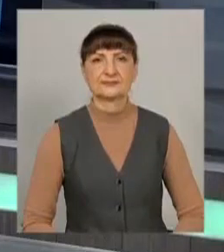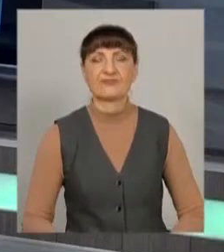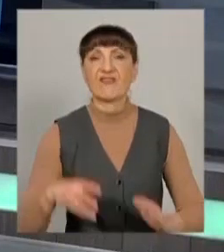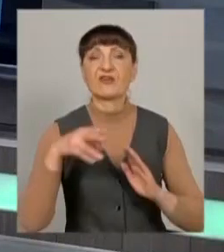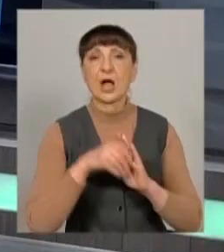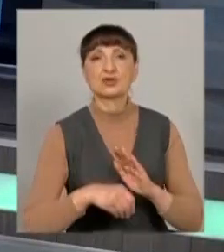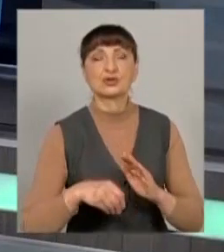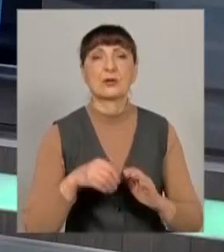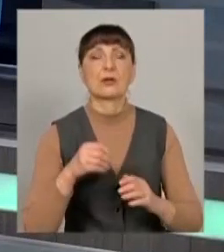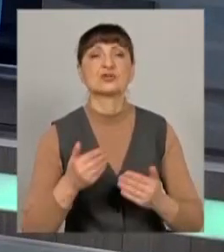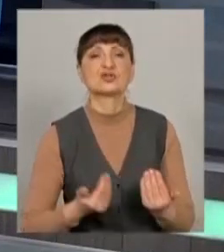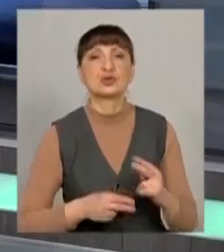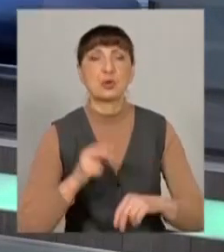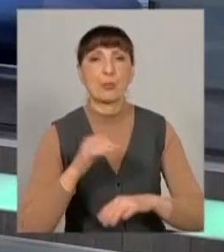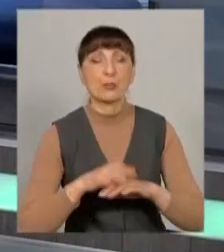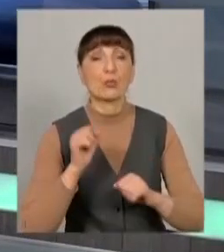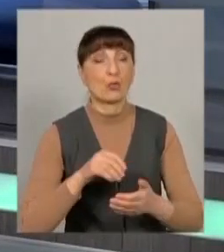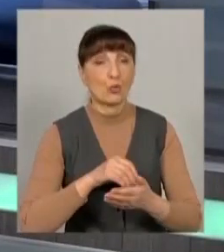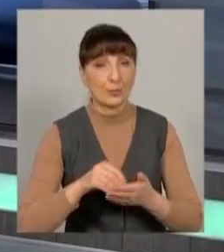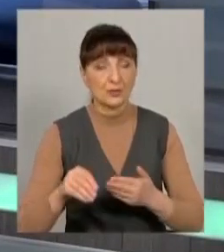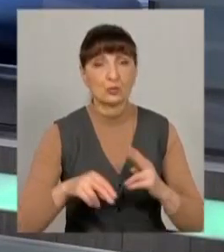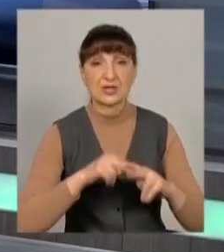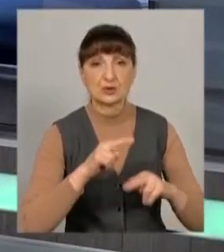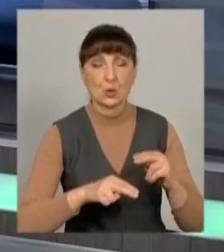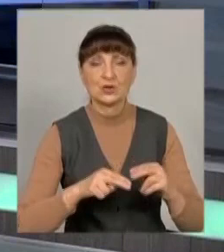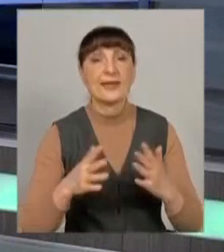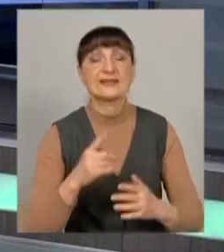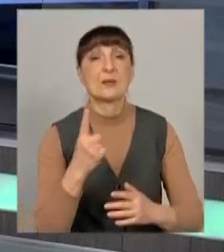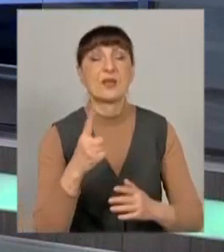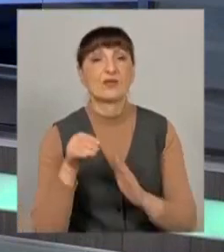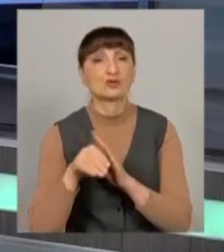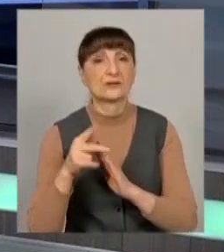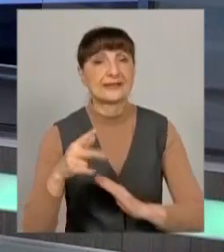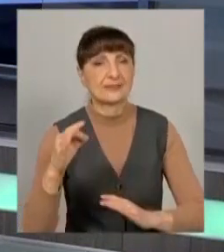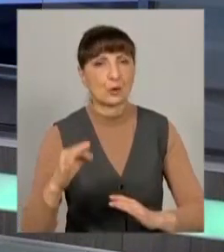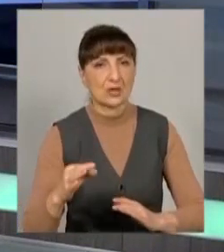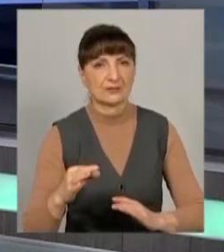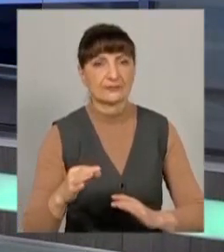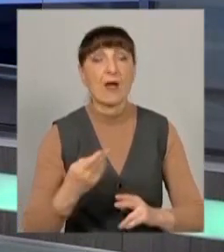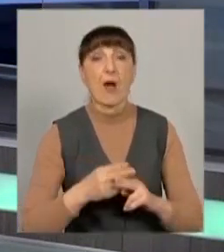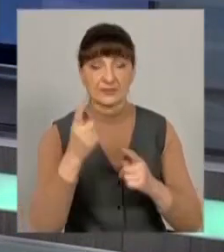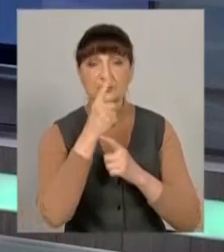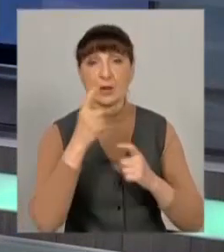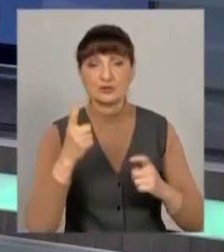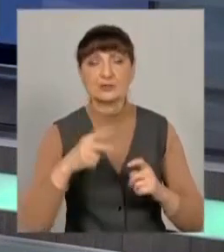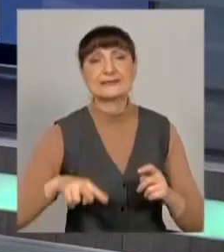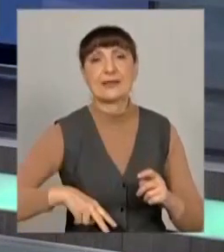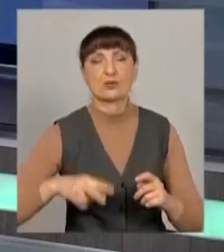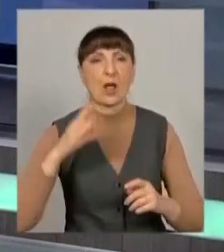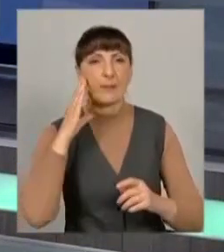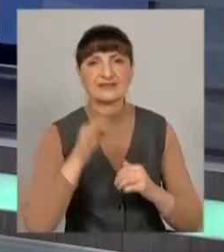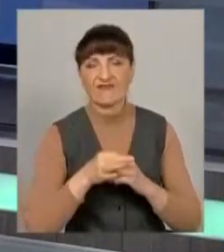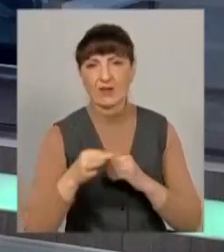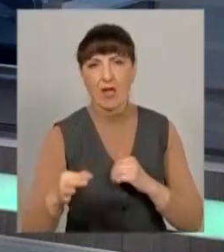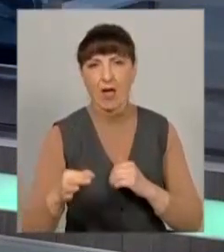Вкладчики от БАСы банка могут купить жилье у застройщиков при наличии первоначалки от 30%. Об этом сообщила директор алматинского